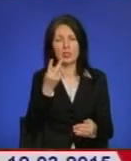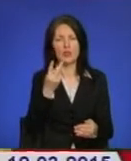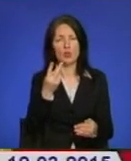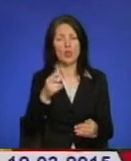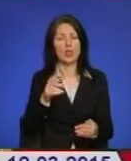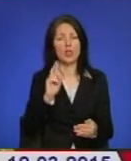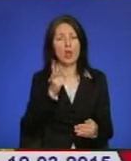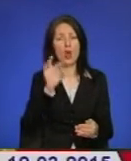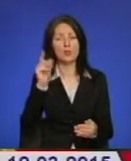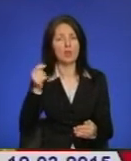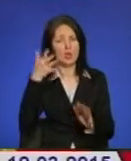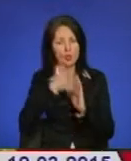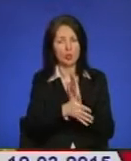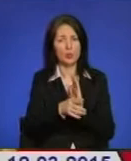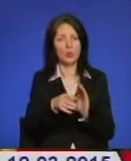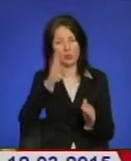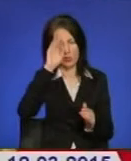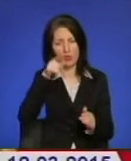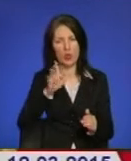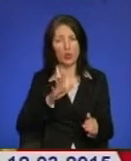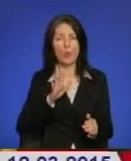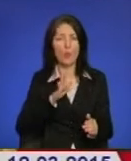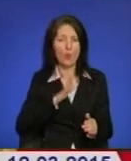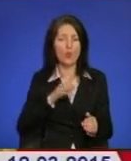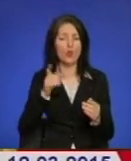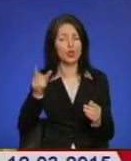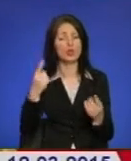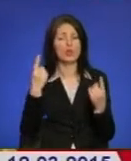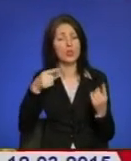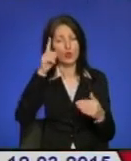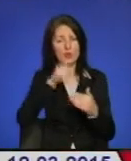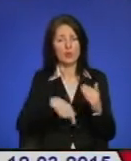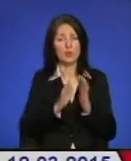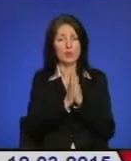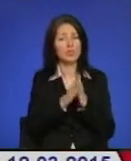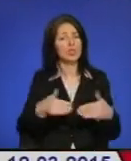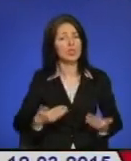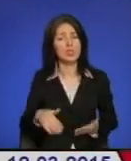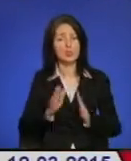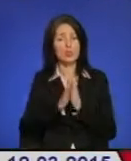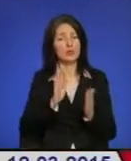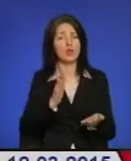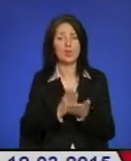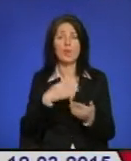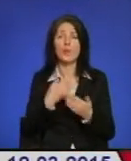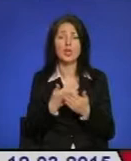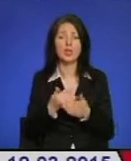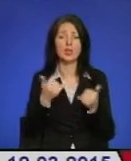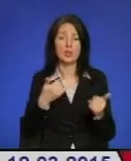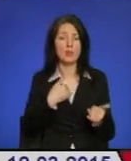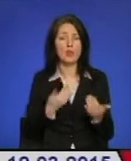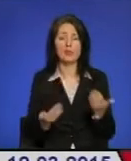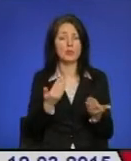віри закликав жити з молитвою і є прикладом для нас у тому щоб навіть у складні часи у безнадії ніколи не